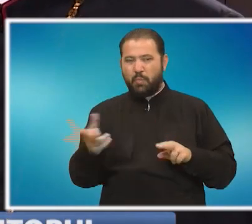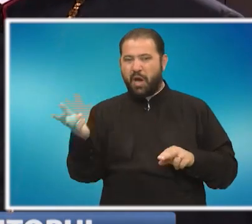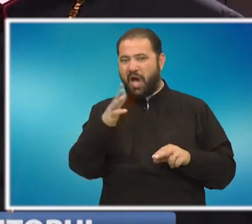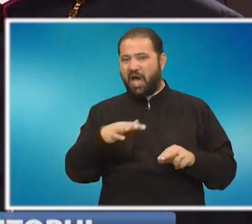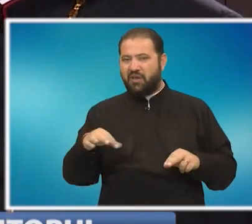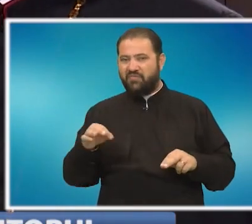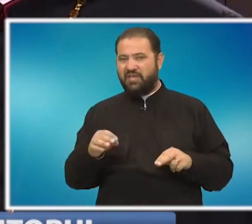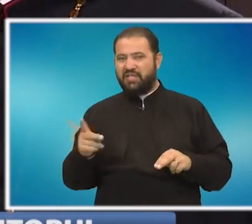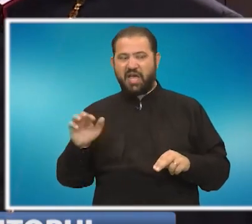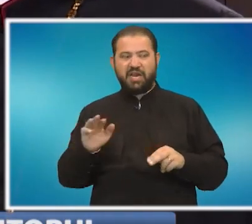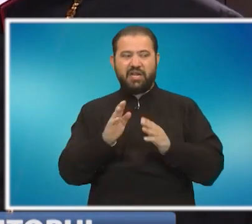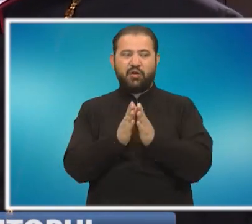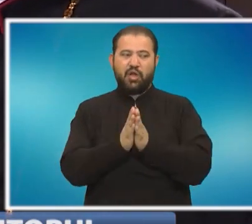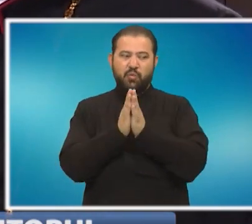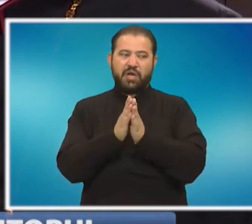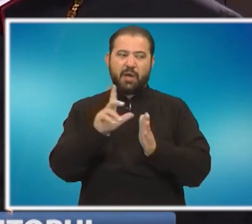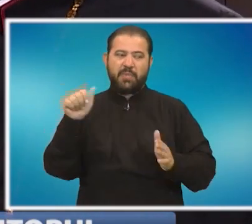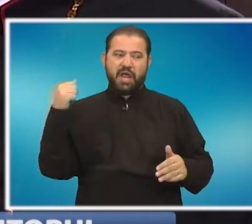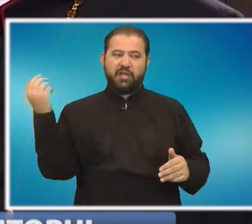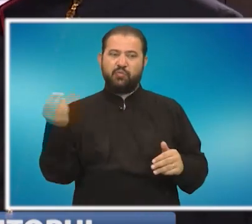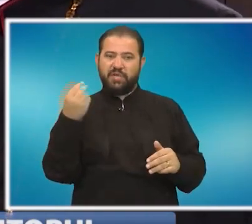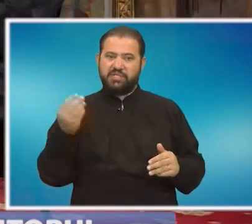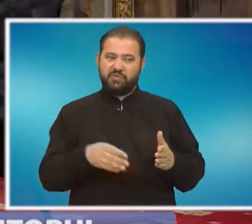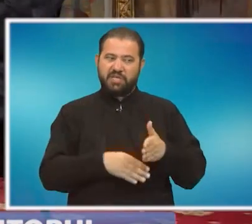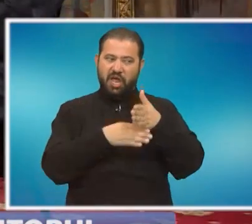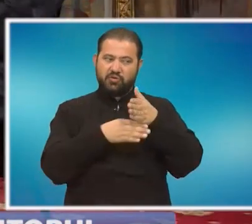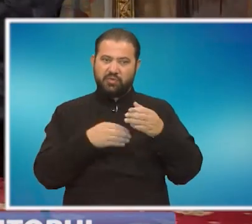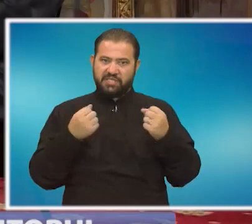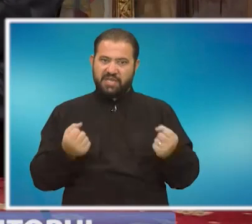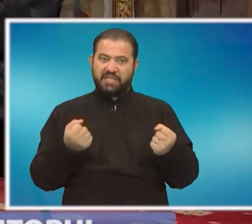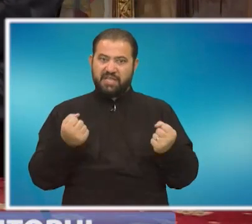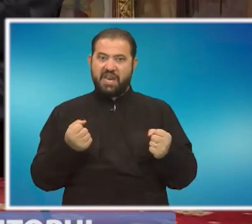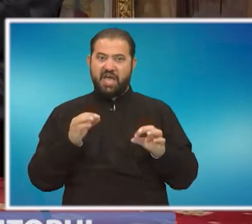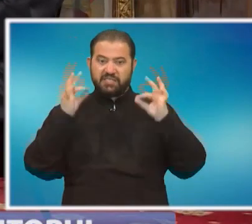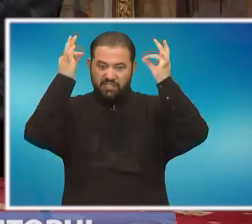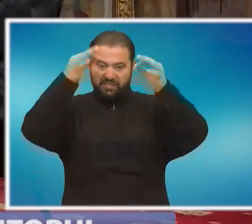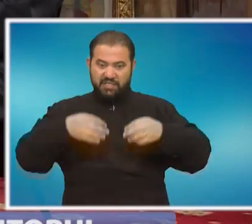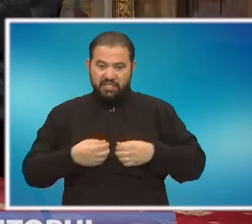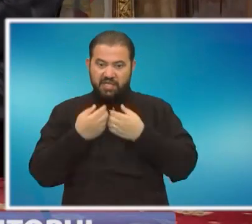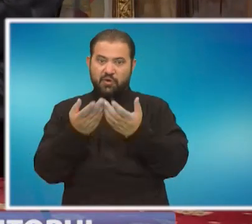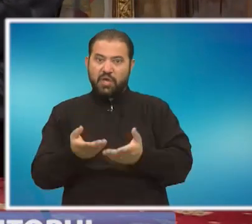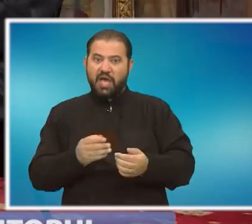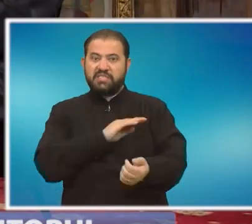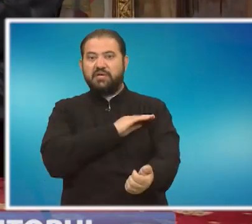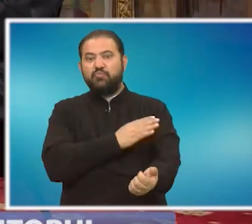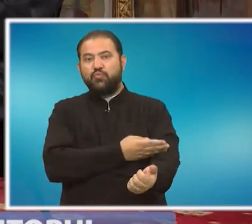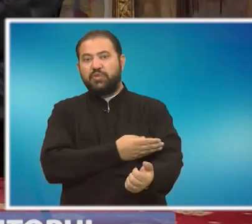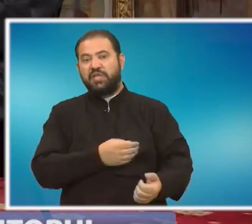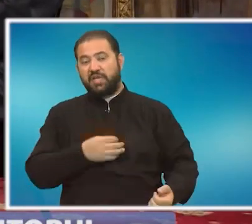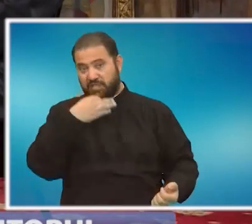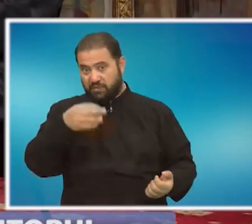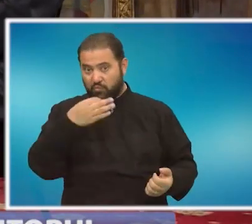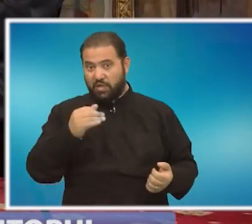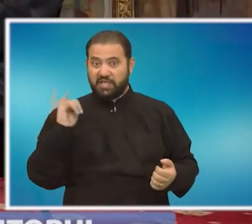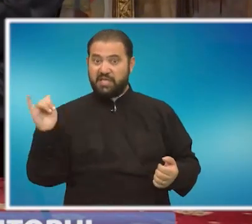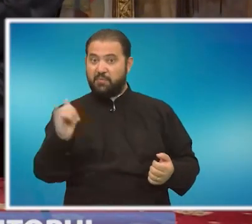să învieze din punct de vedere spiritual oricând, dar trebuie ajutat. De aceea este, cum ați spus